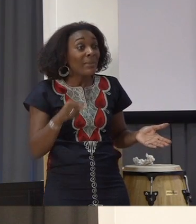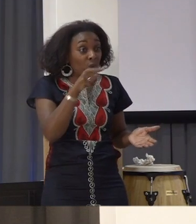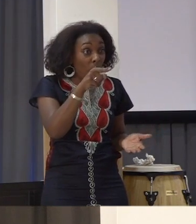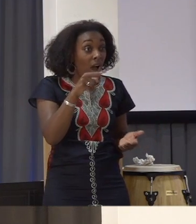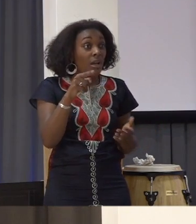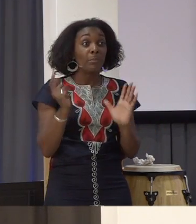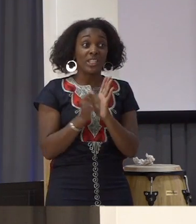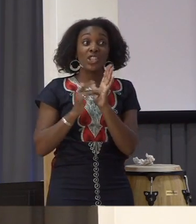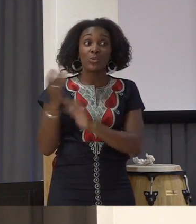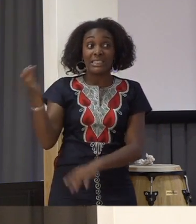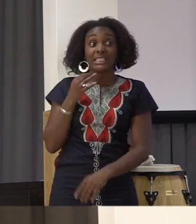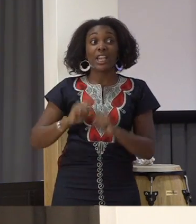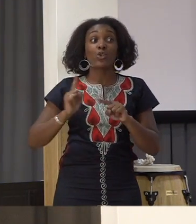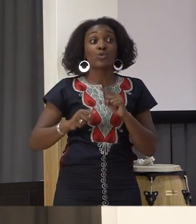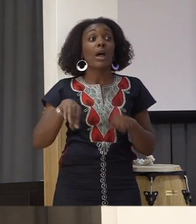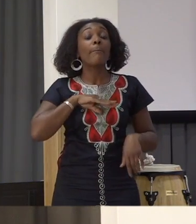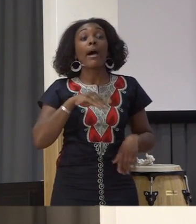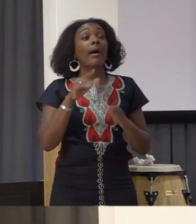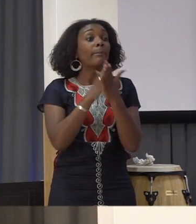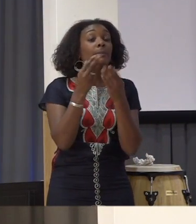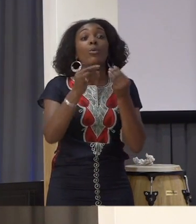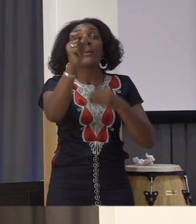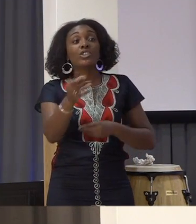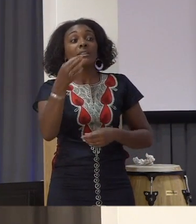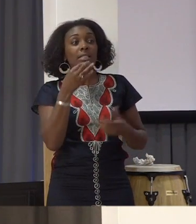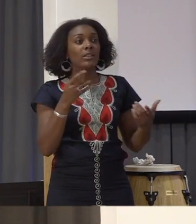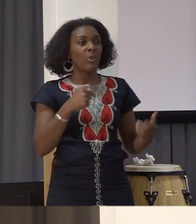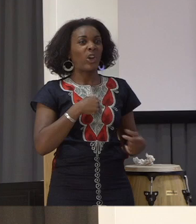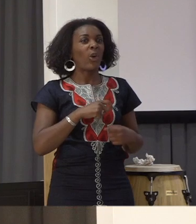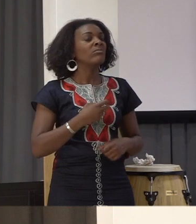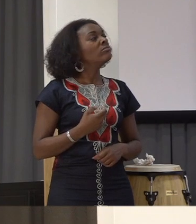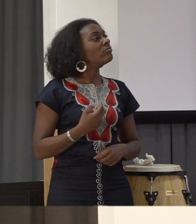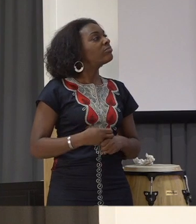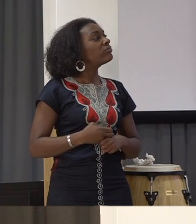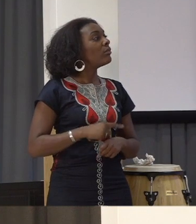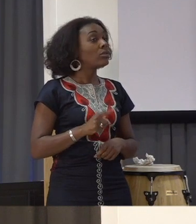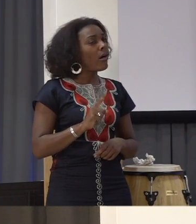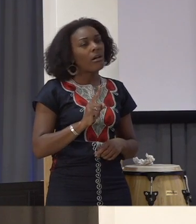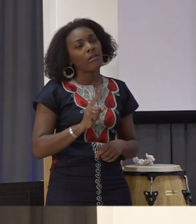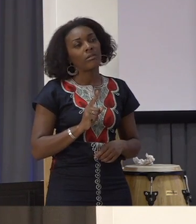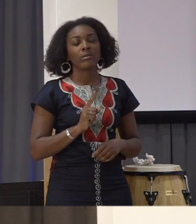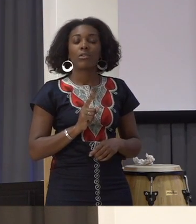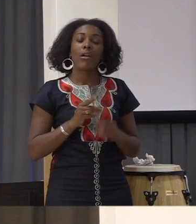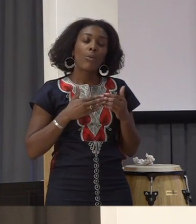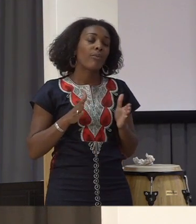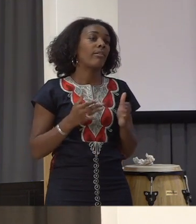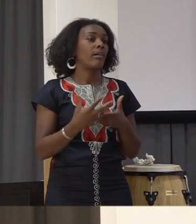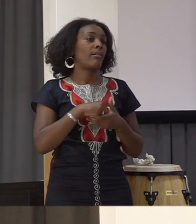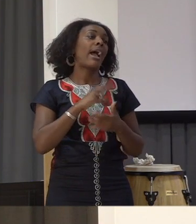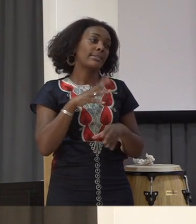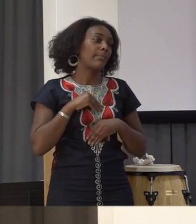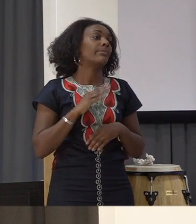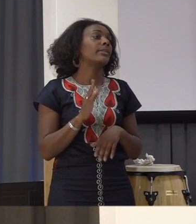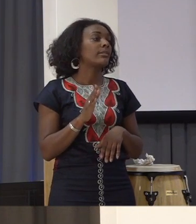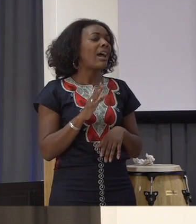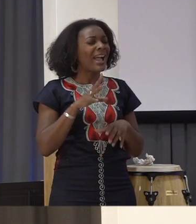pas ton cœur. Parce que quand tu entends sa voix, sa joie est en toi. Sa joie est en toi. Vous dire aussi, bien sûr, que